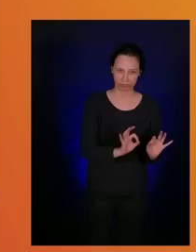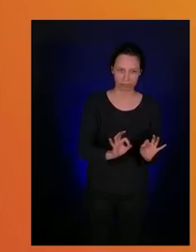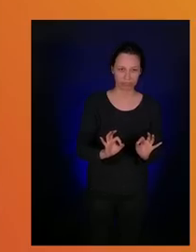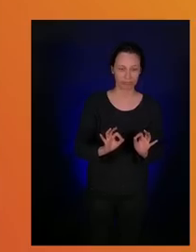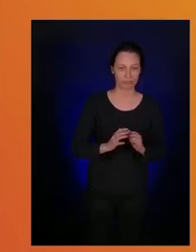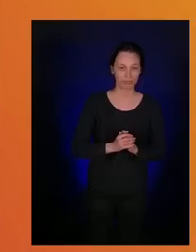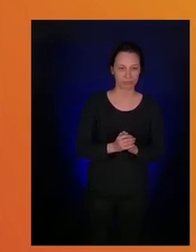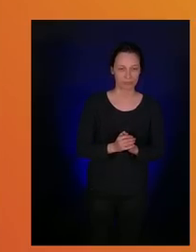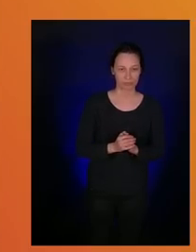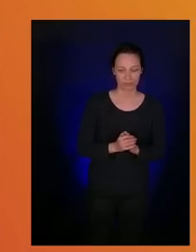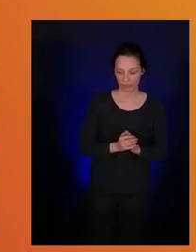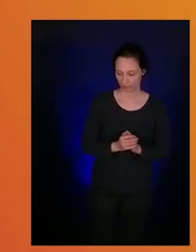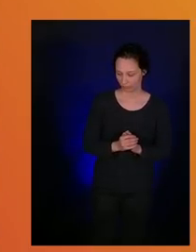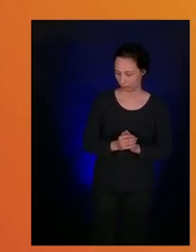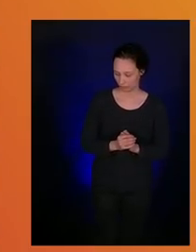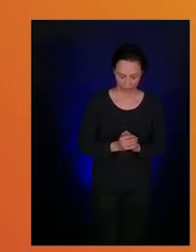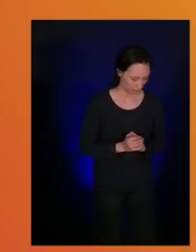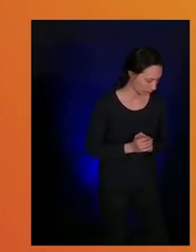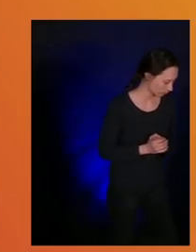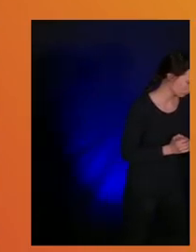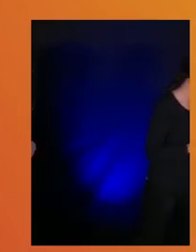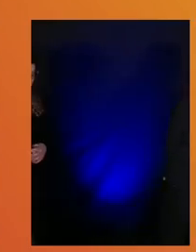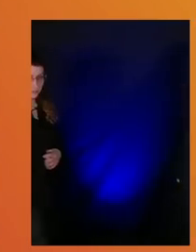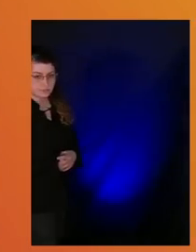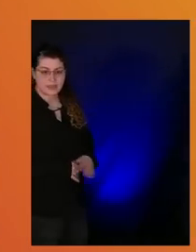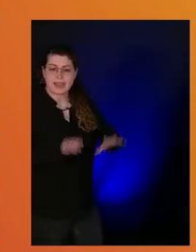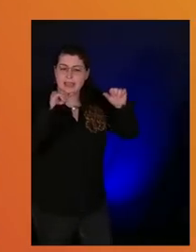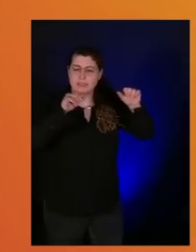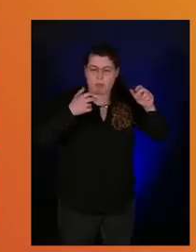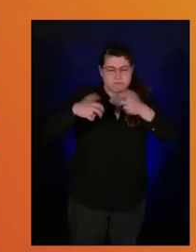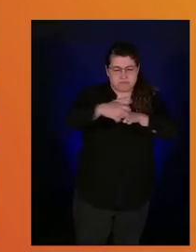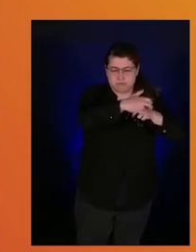de manière à ce qu'il n'y ait plus de brouhaha non plus, pour écouter les camarades.